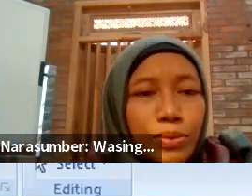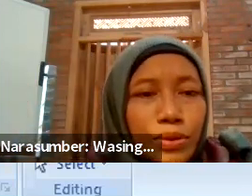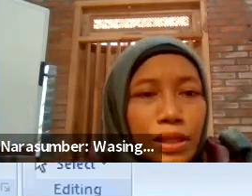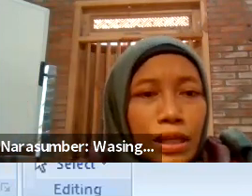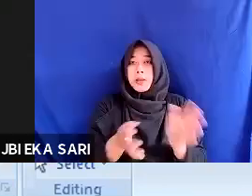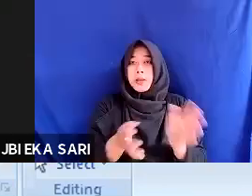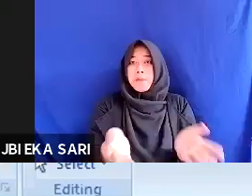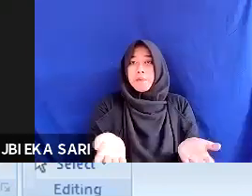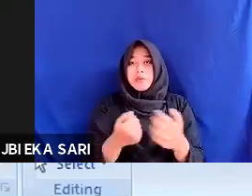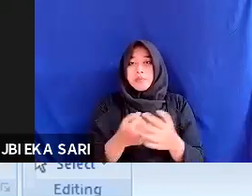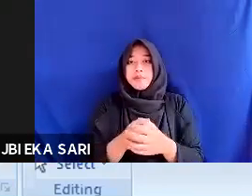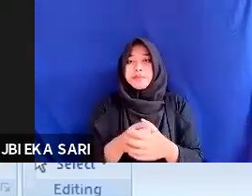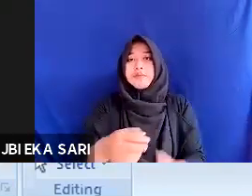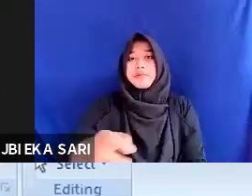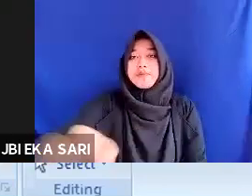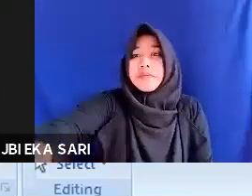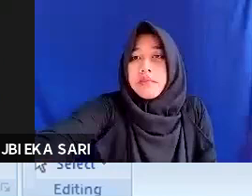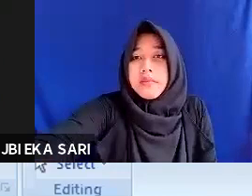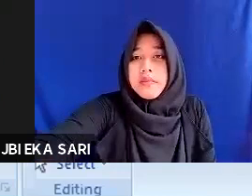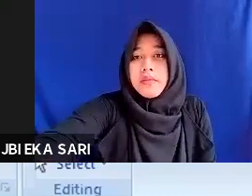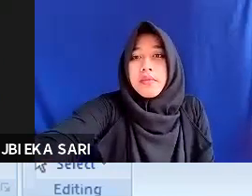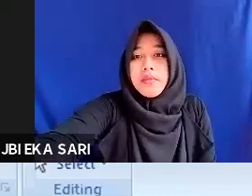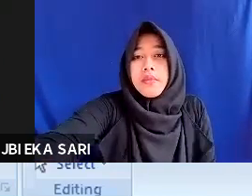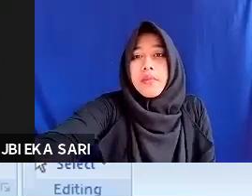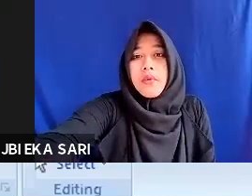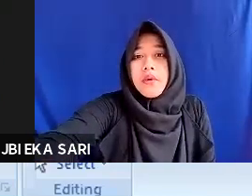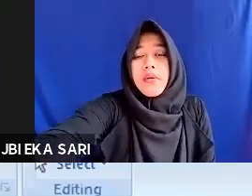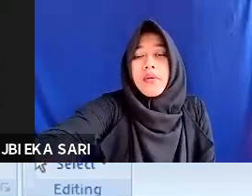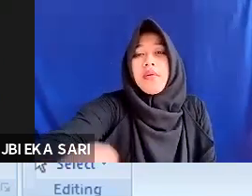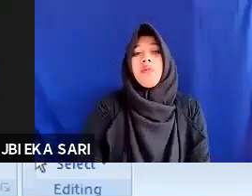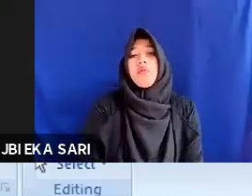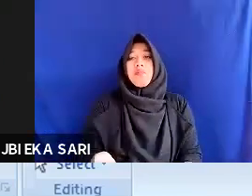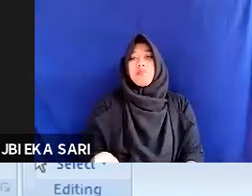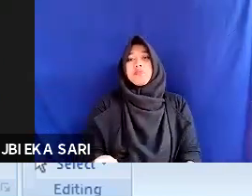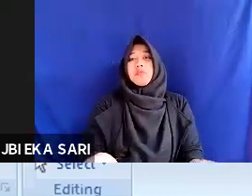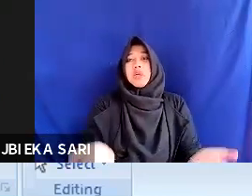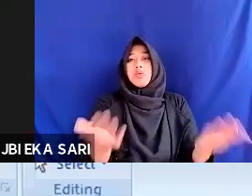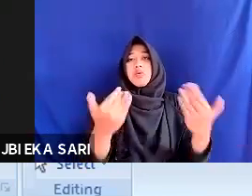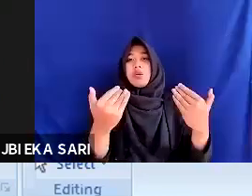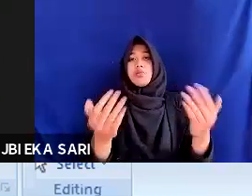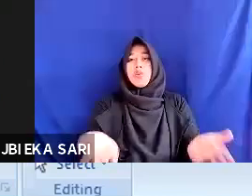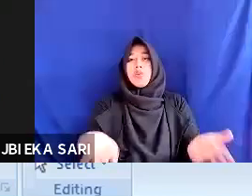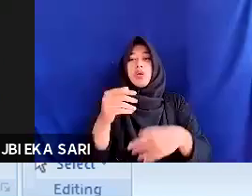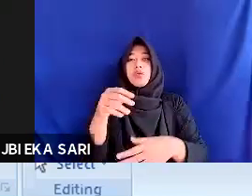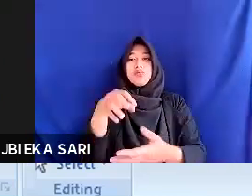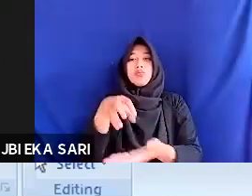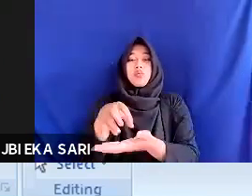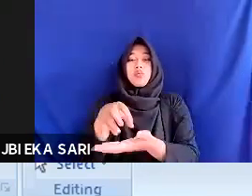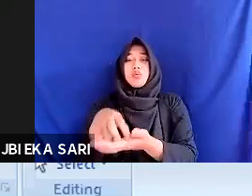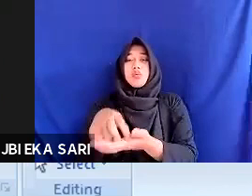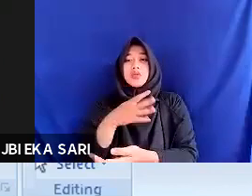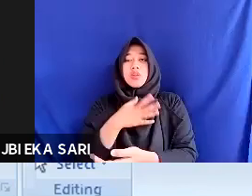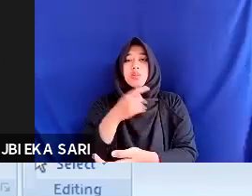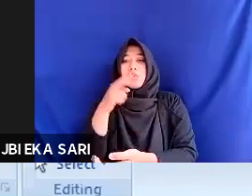bangunan-bangunan lumbung. Nah, kita lihat ini misalnya, saya mencoba melihat dari timur ke barat, sebenarnya ada data dari seluruh